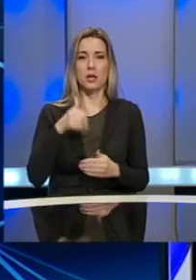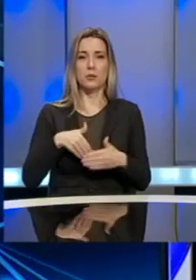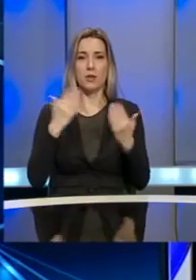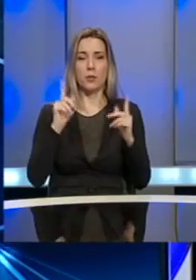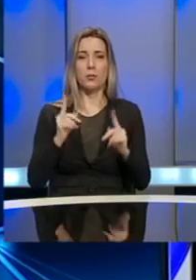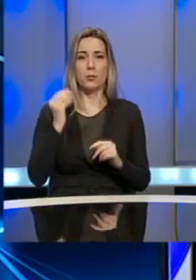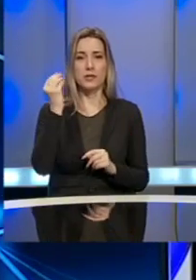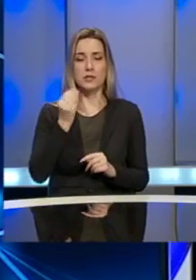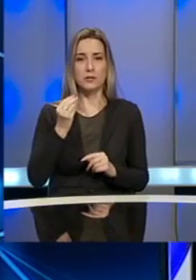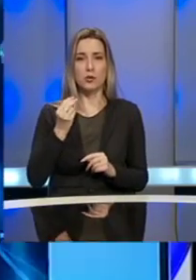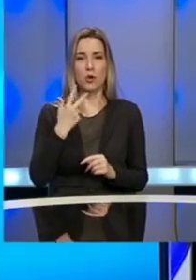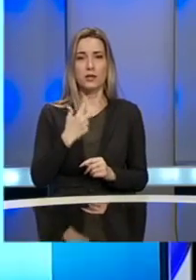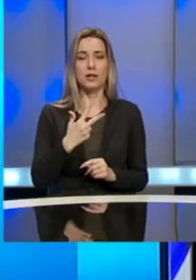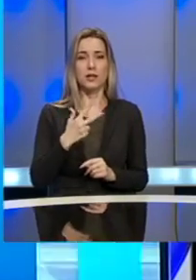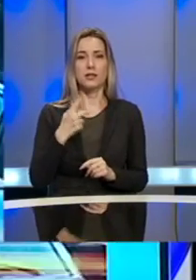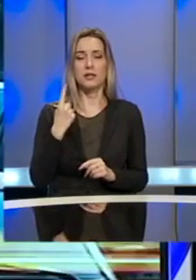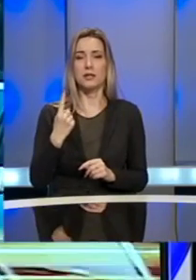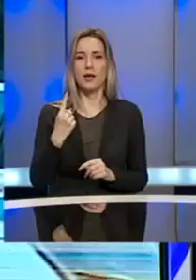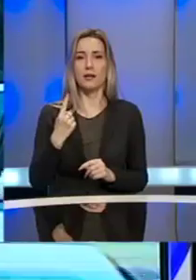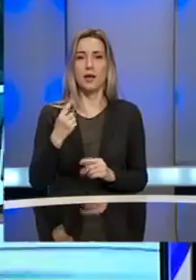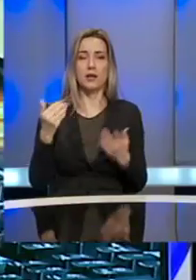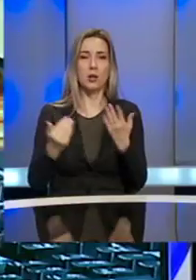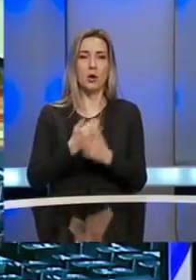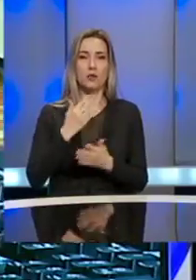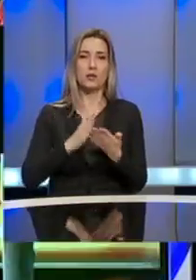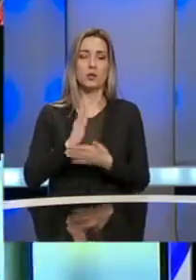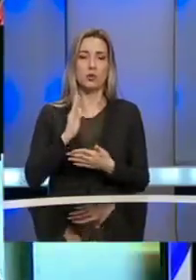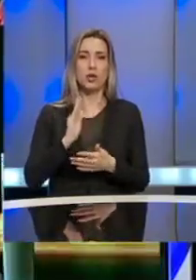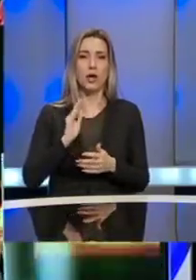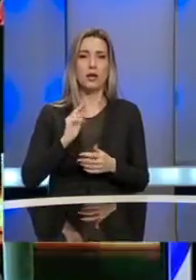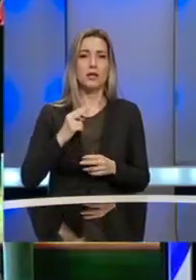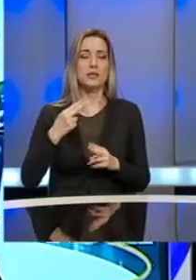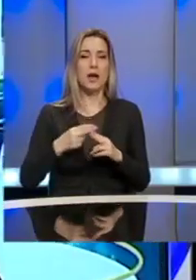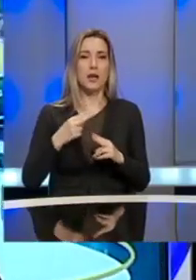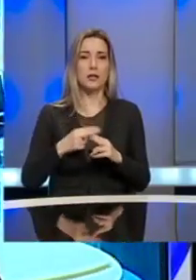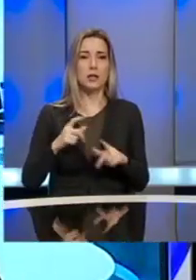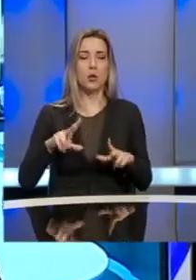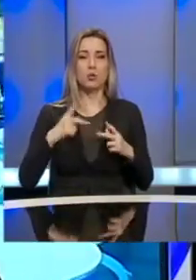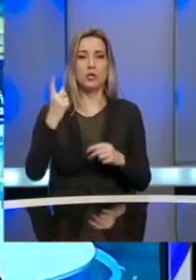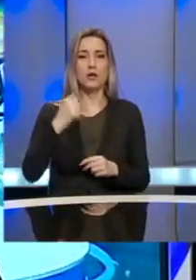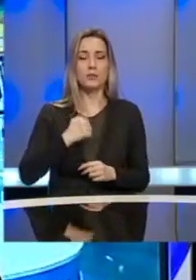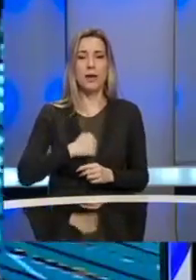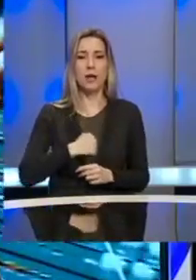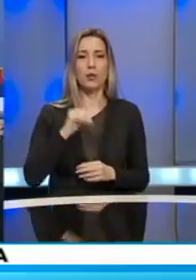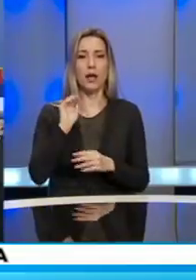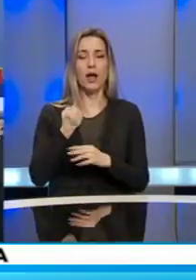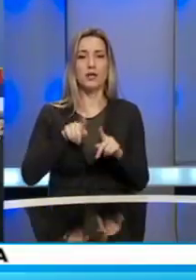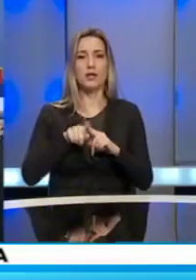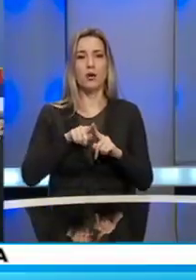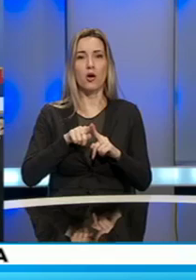danom u Republici Srpskoj 31 je novi slučaj zaraze. Uživo iz Banja Luke javlja se